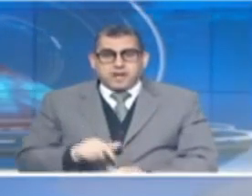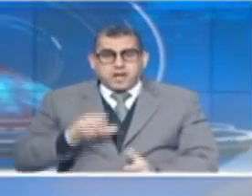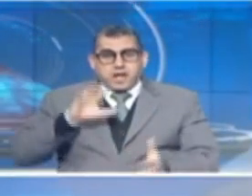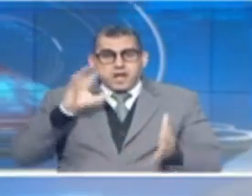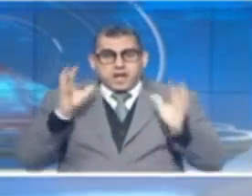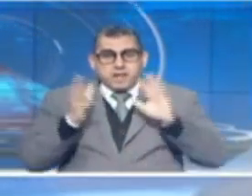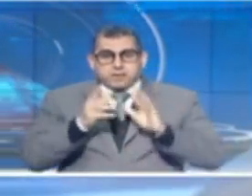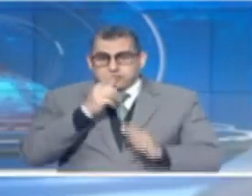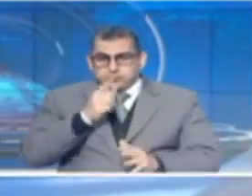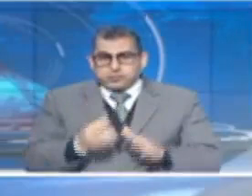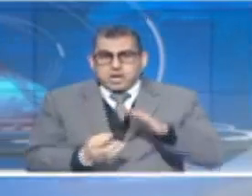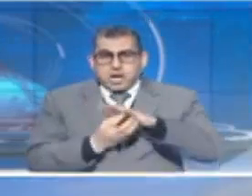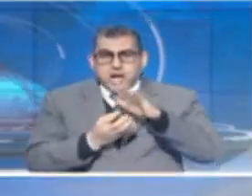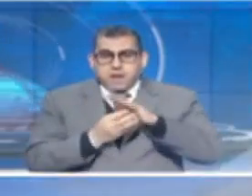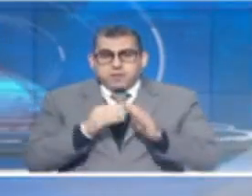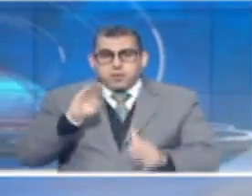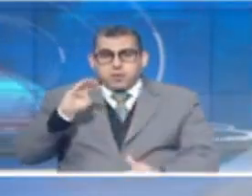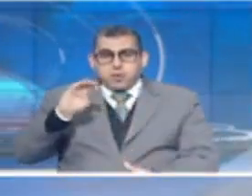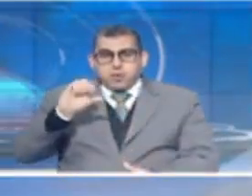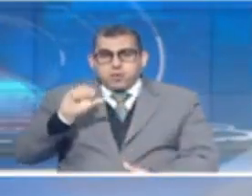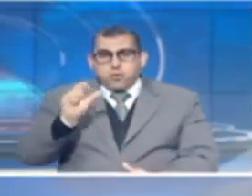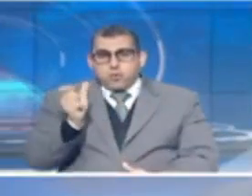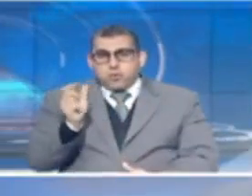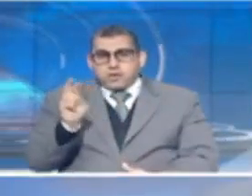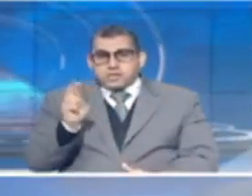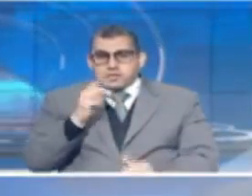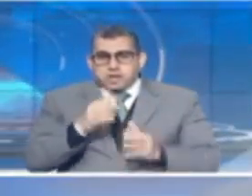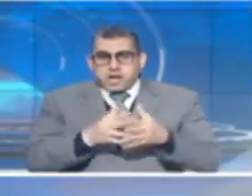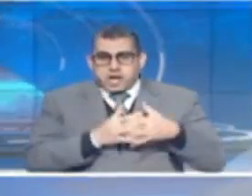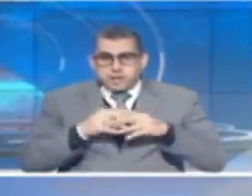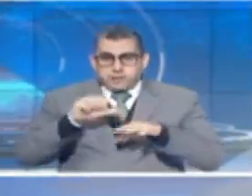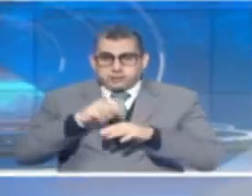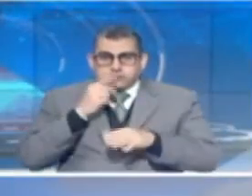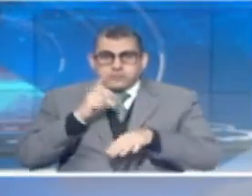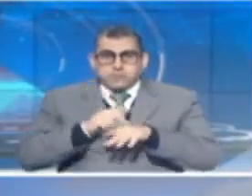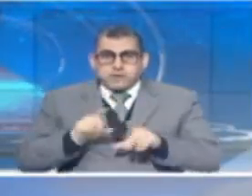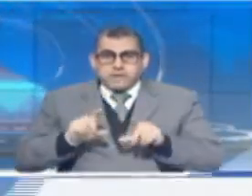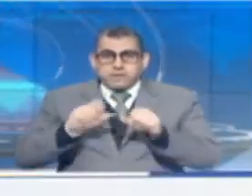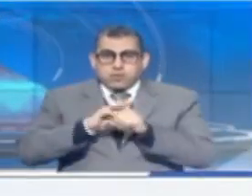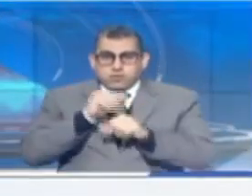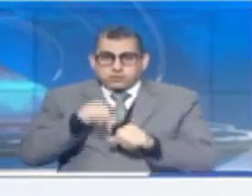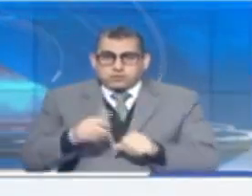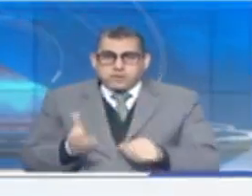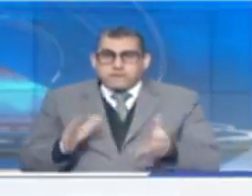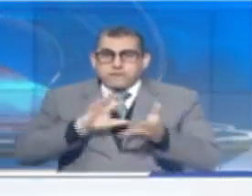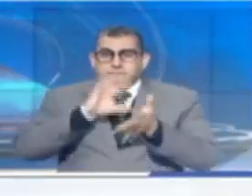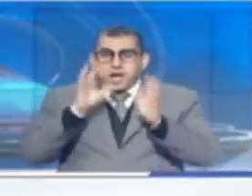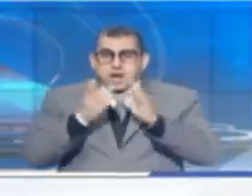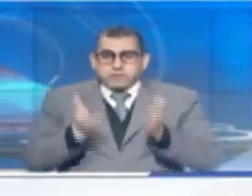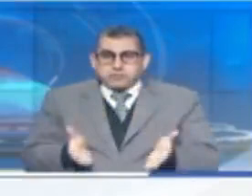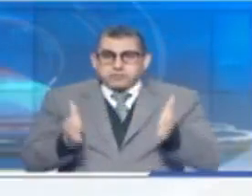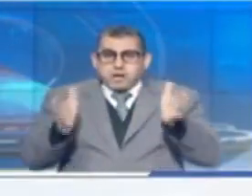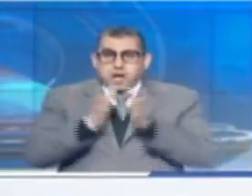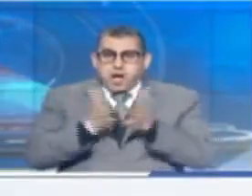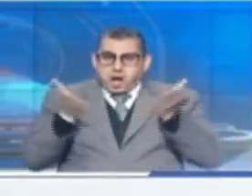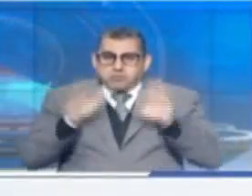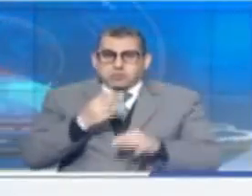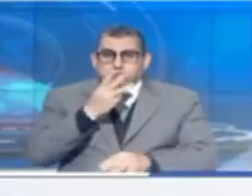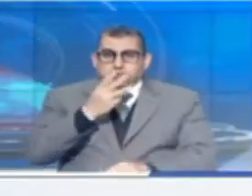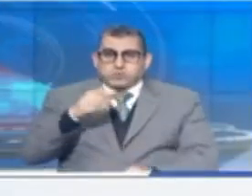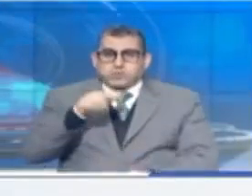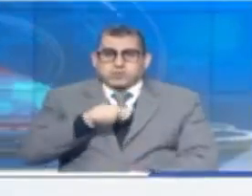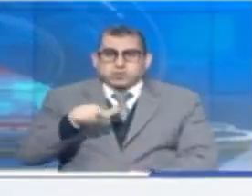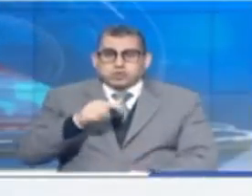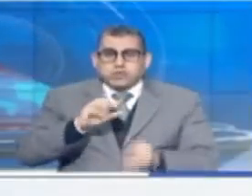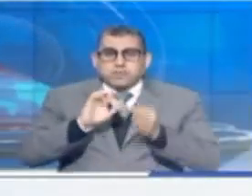عالميا، ذكرت جامعة جونز هوبكنز أن إجمالي الإصابات المؤكدة بفيروس كورونا ارتفع إلى أكثر من